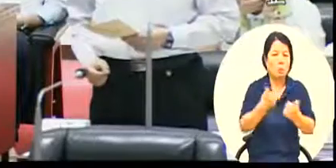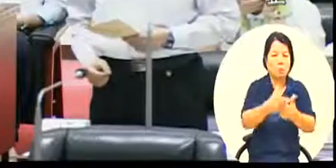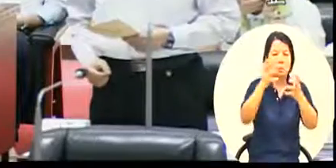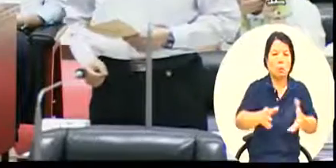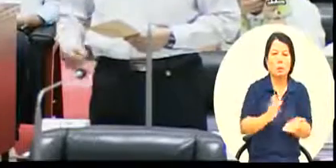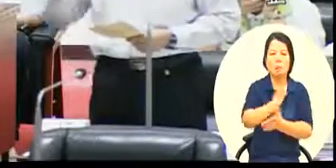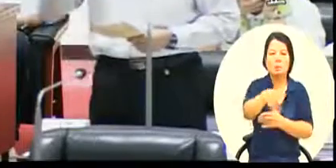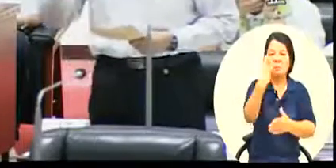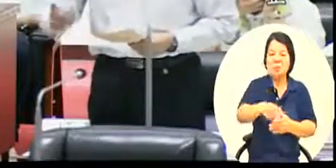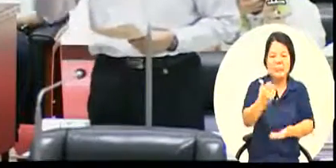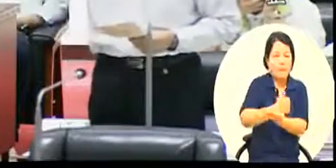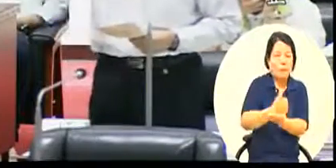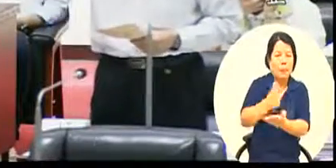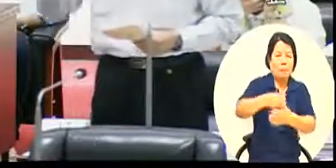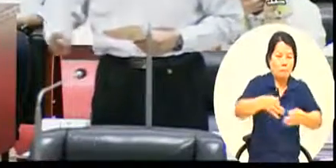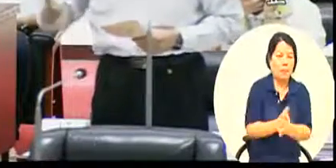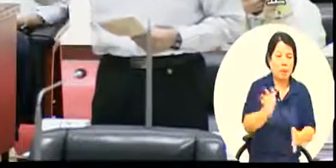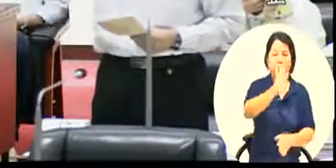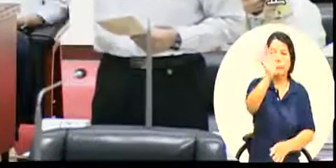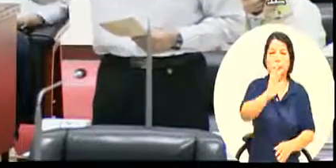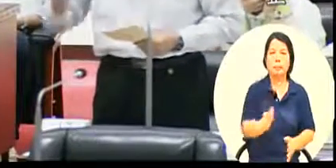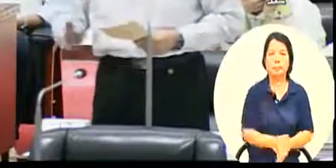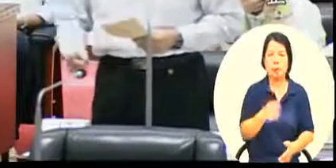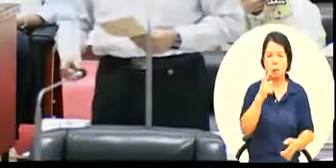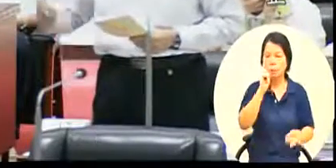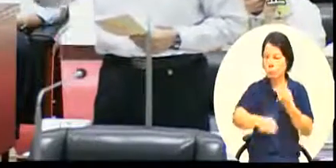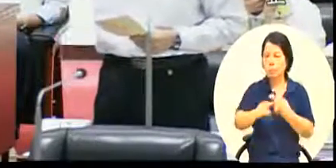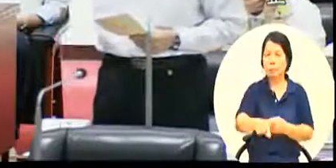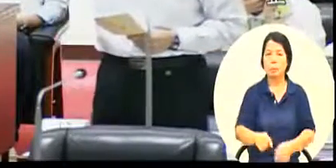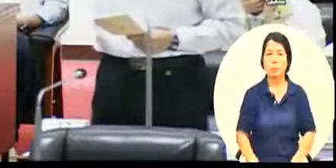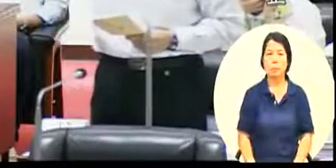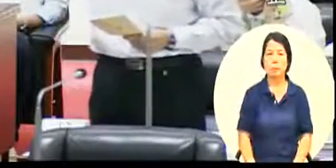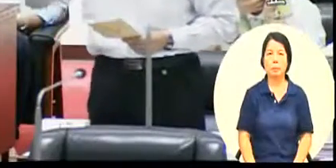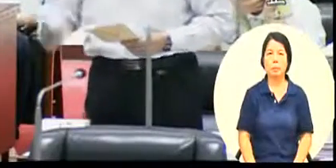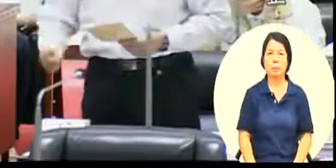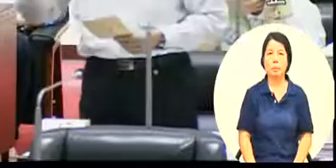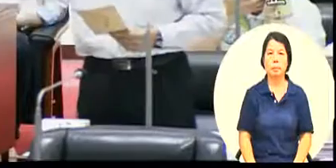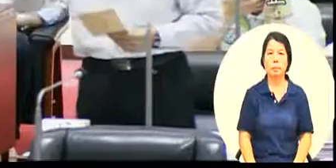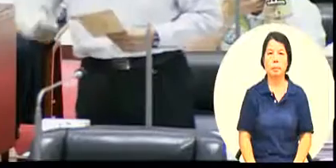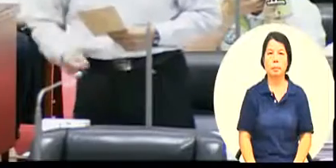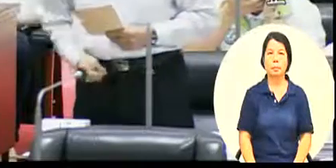不好。我们不能为了友情认。